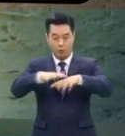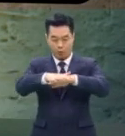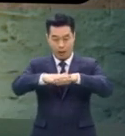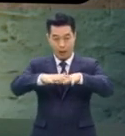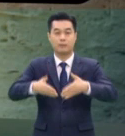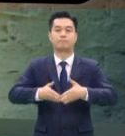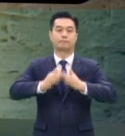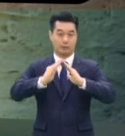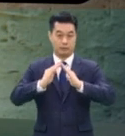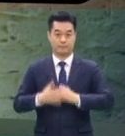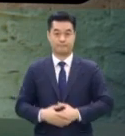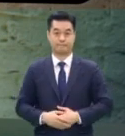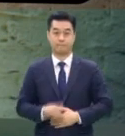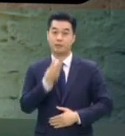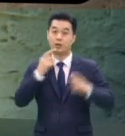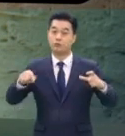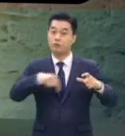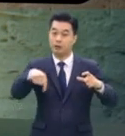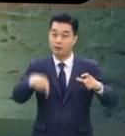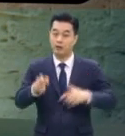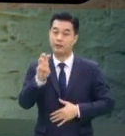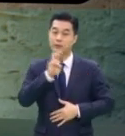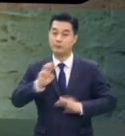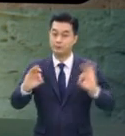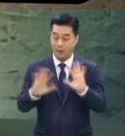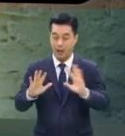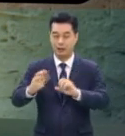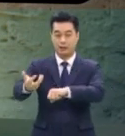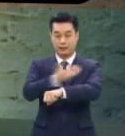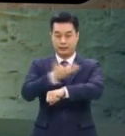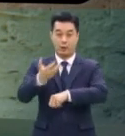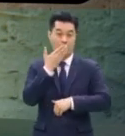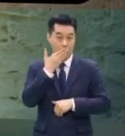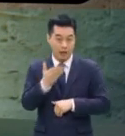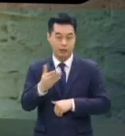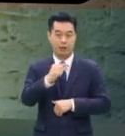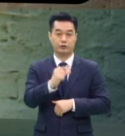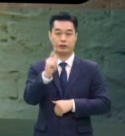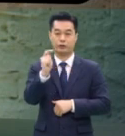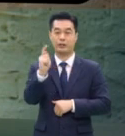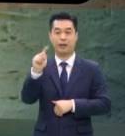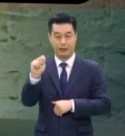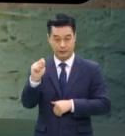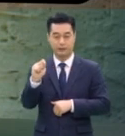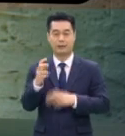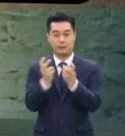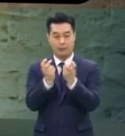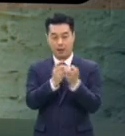씁니다 수도권에서는 30분 내 이동이 가능하도록 쥐치 x 노선을 추가